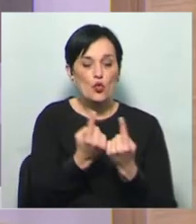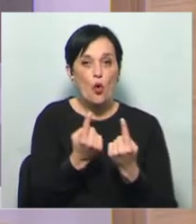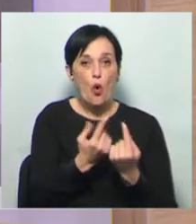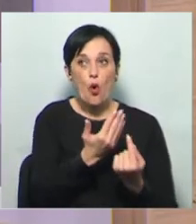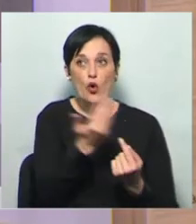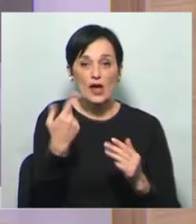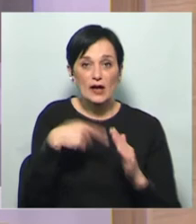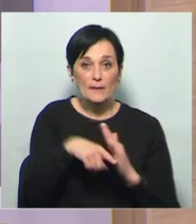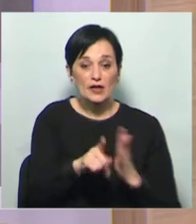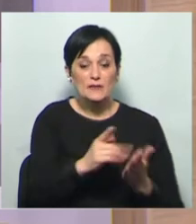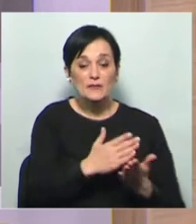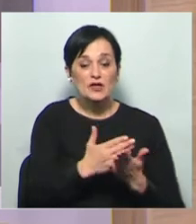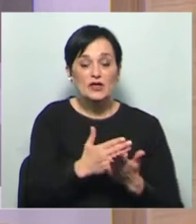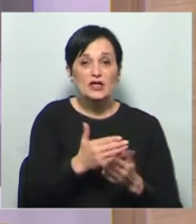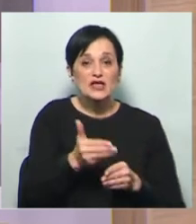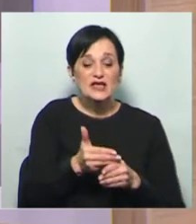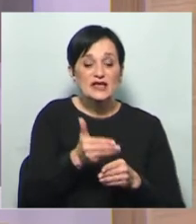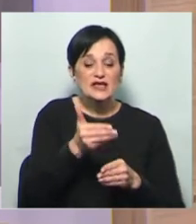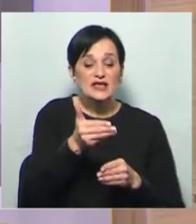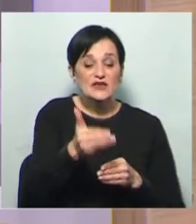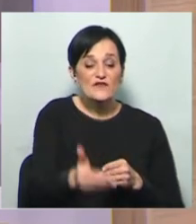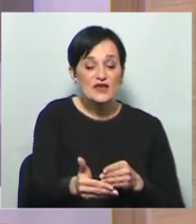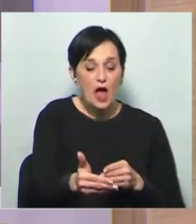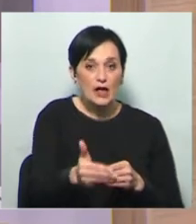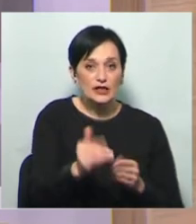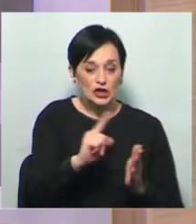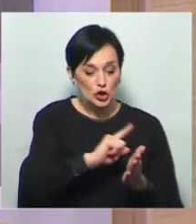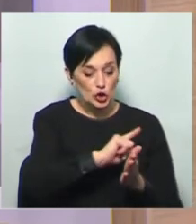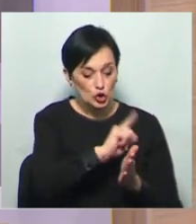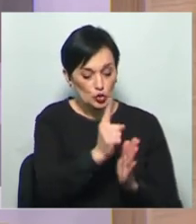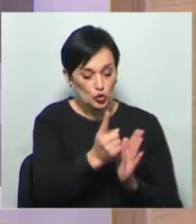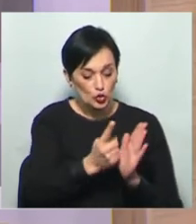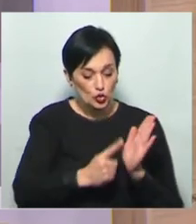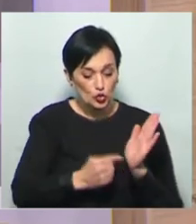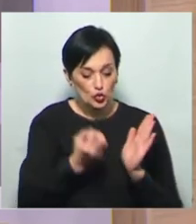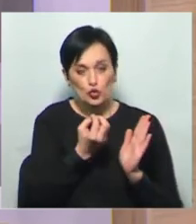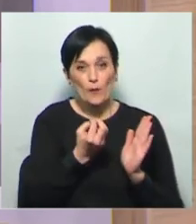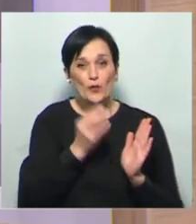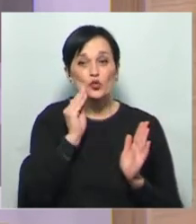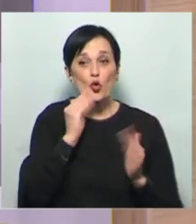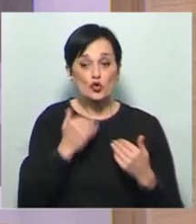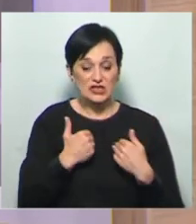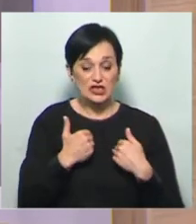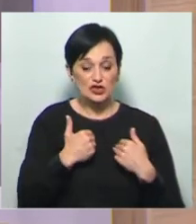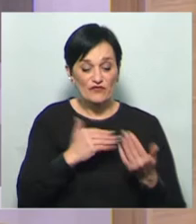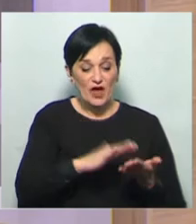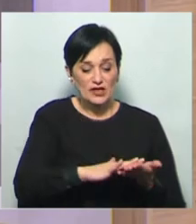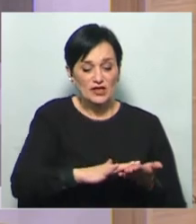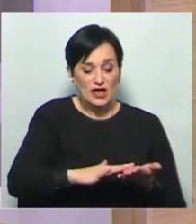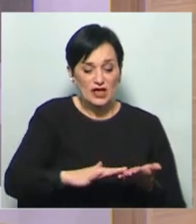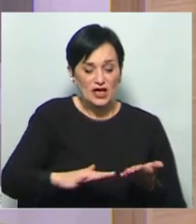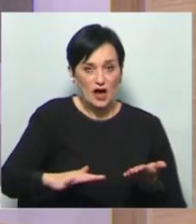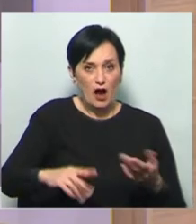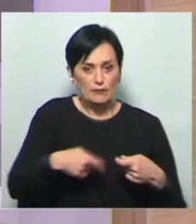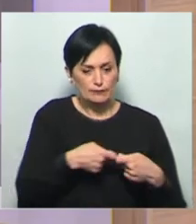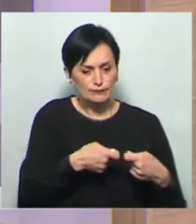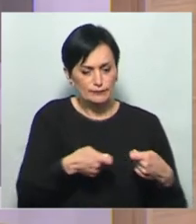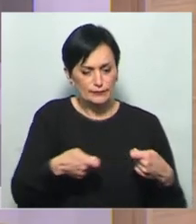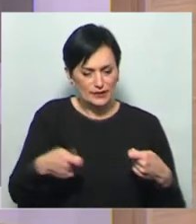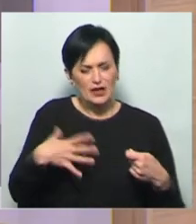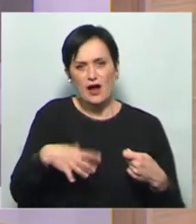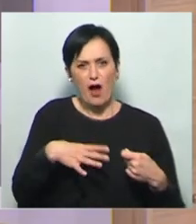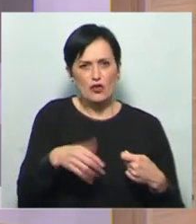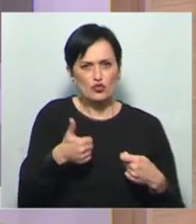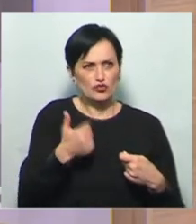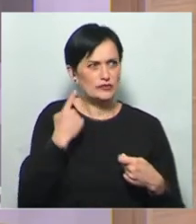რომ გვიანი თრომბოზი, ანუ არამწვავე პერიოდში, არამედ როდესაც ჩვენ გვაქვს გახანგრძლივებული, ანუ გაჭიანურებული, ქართულად